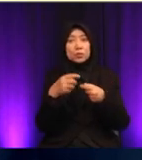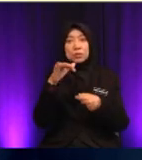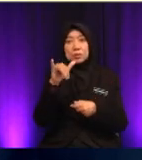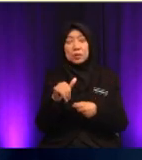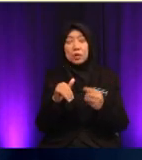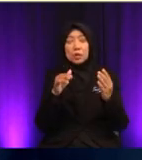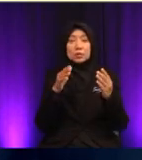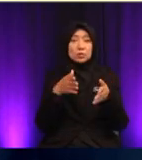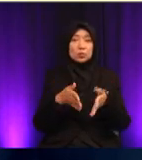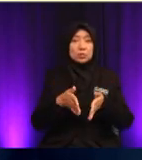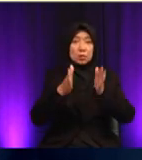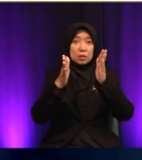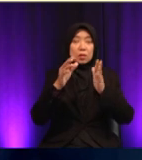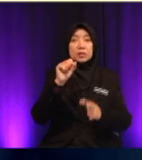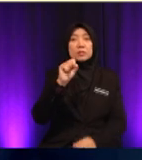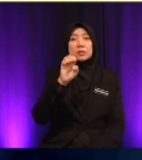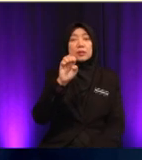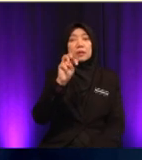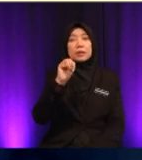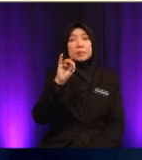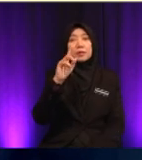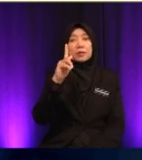dan memancarkan potongannya